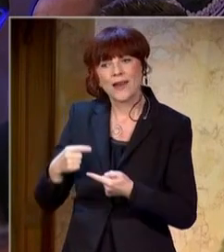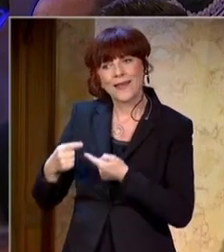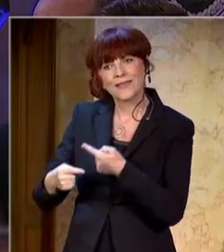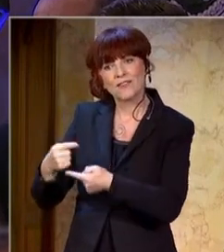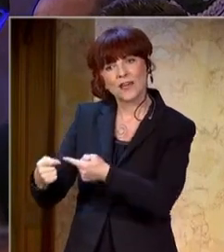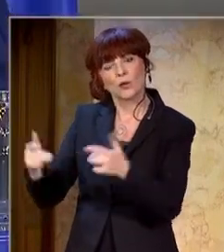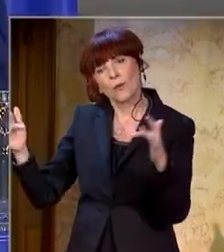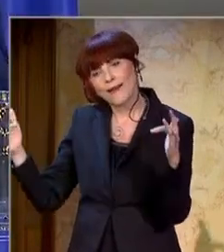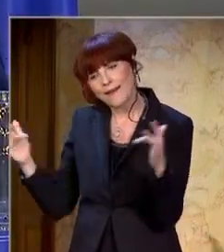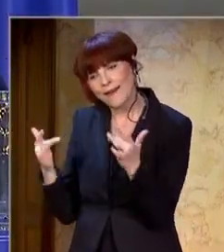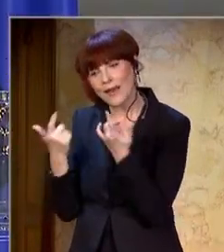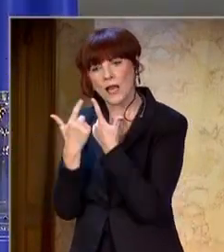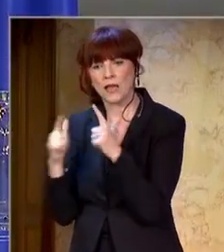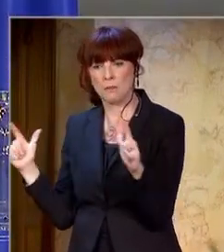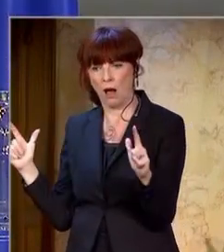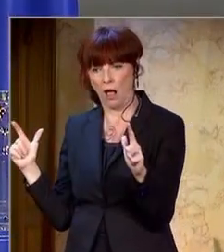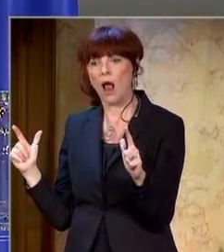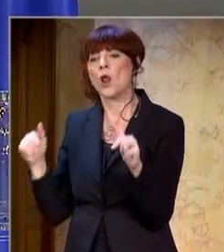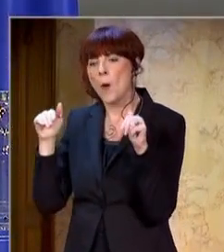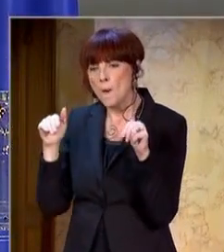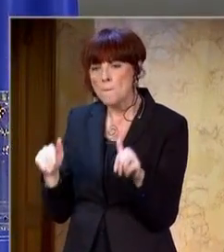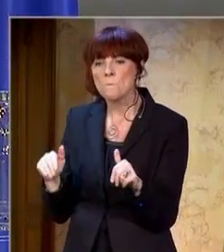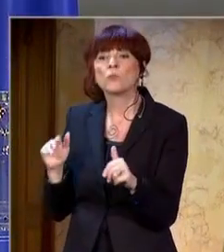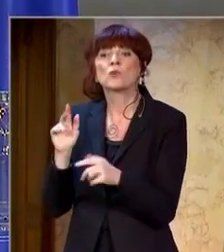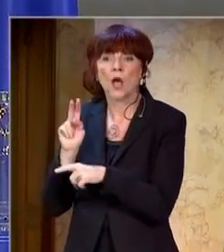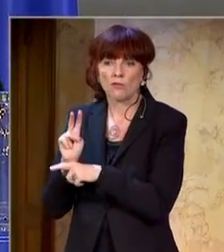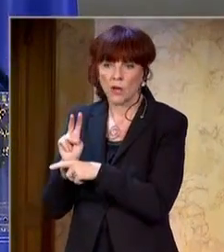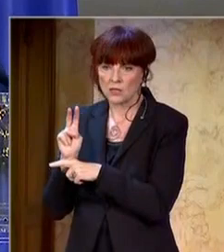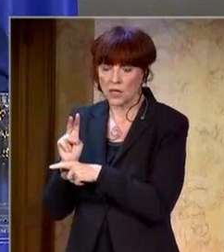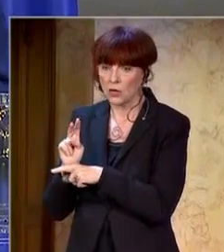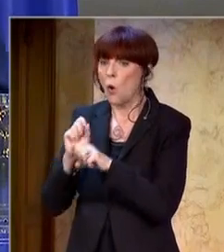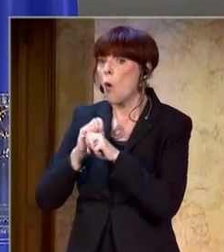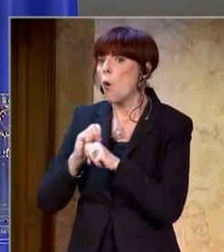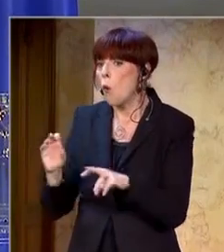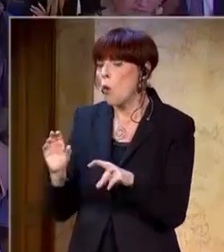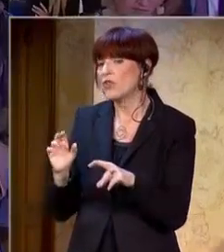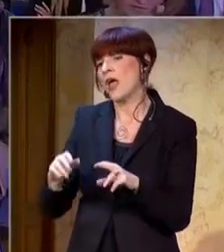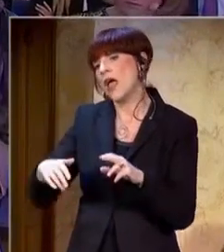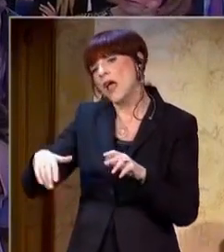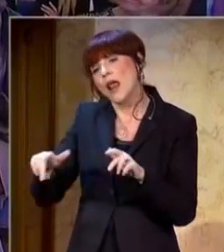Fazit ist, es gibt keine Demokratie ohne liberale Grundprinzipien. Vielen herzlichen Dank.